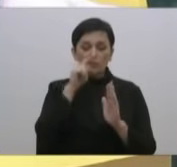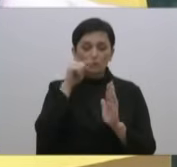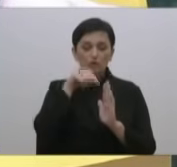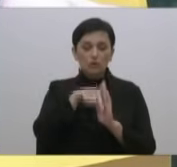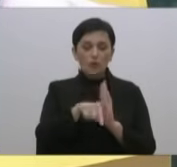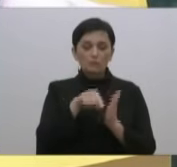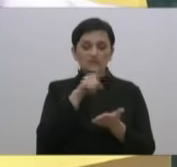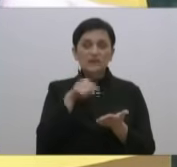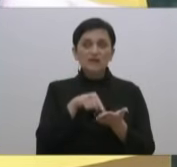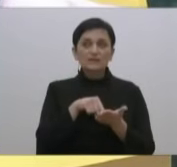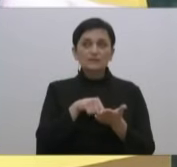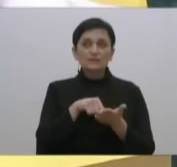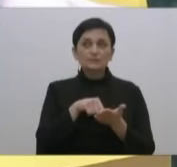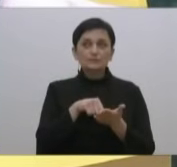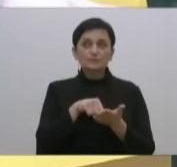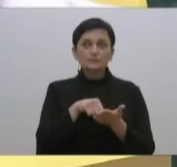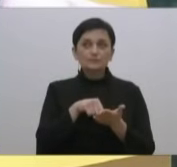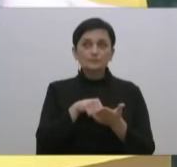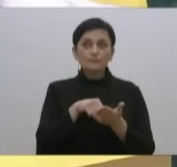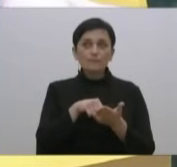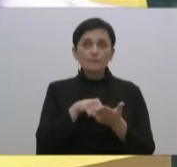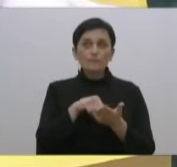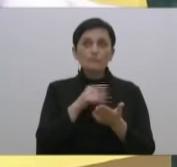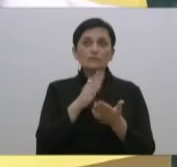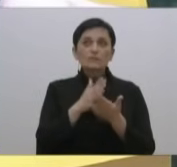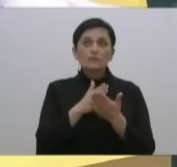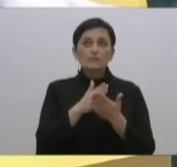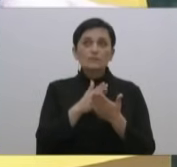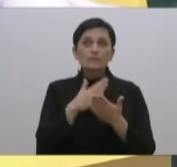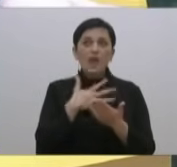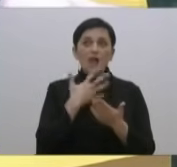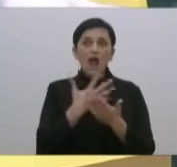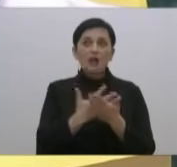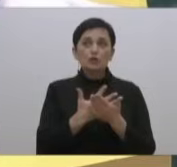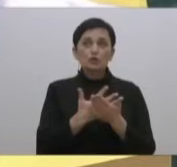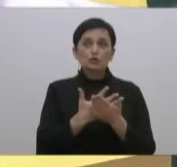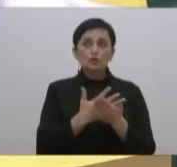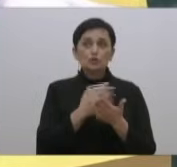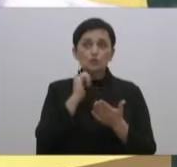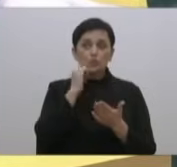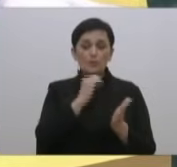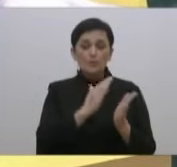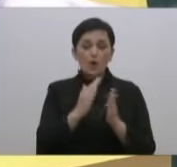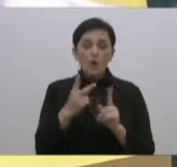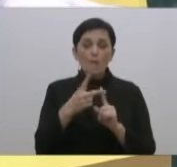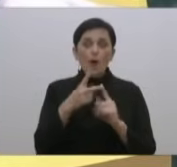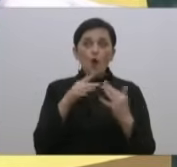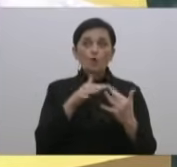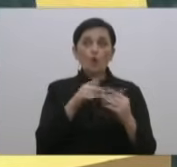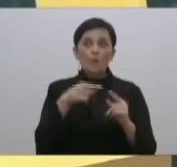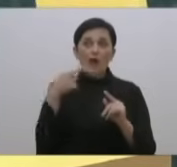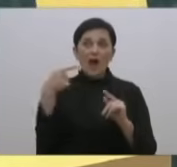ჩაუბრავდე საკითხს. Ერი არის დაბერების აქტიურ ფაზაში. მეორე მსოფლიო ომის